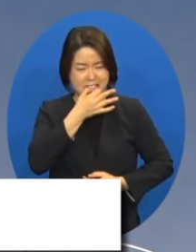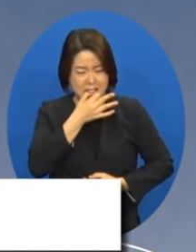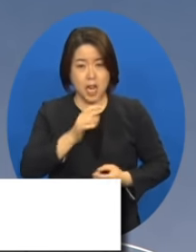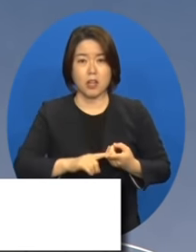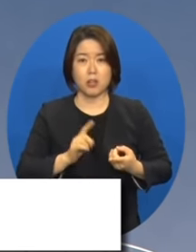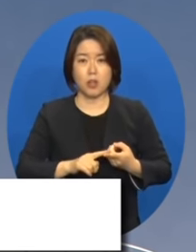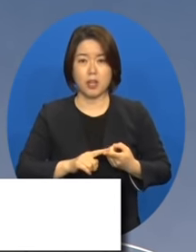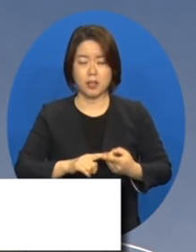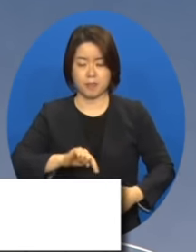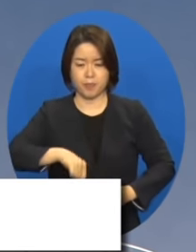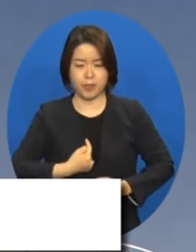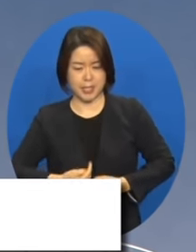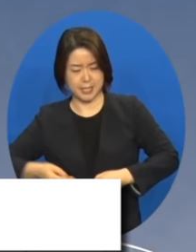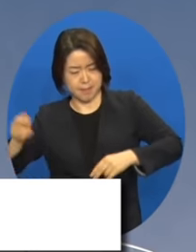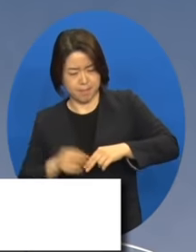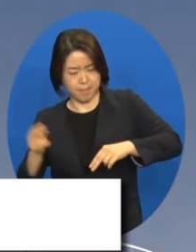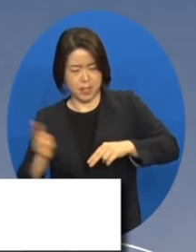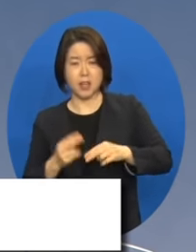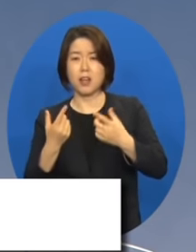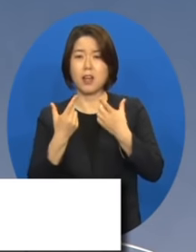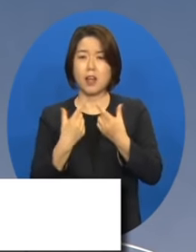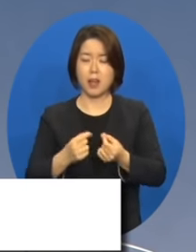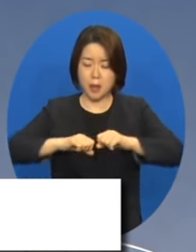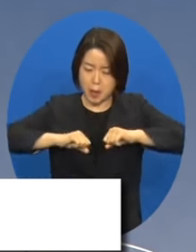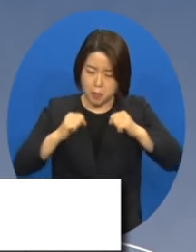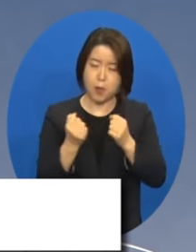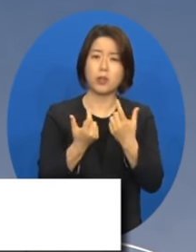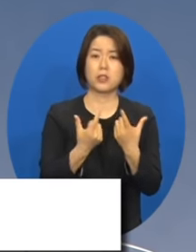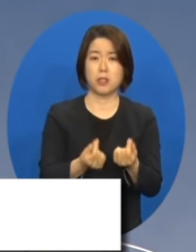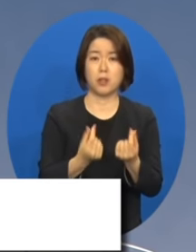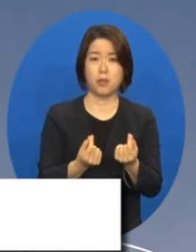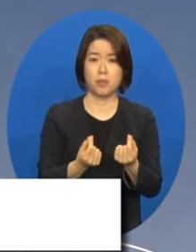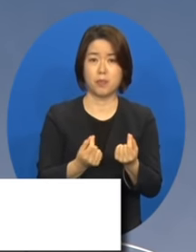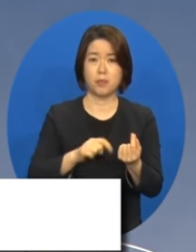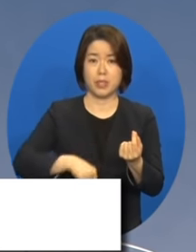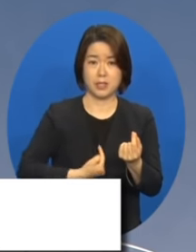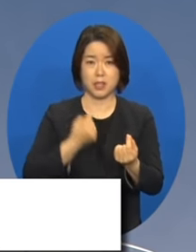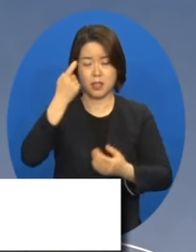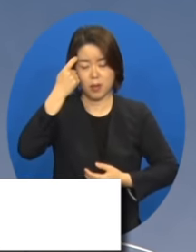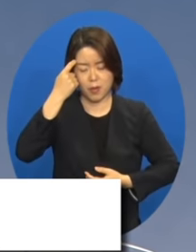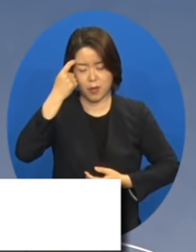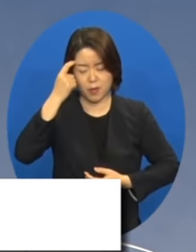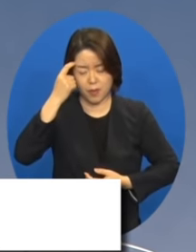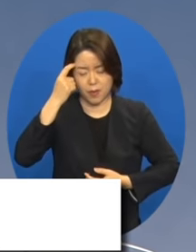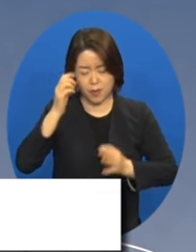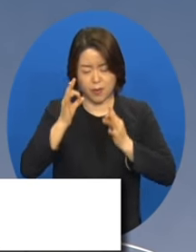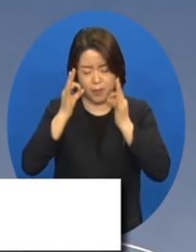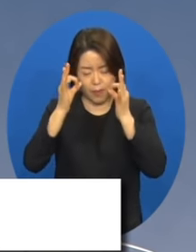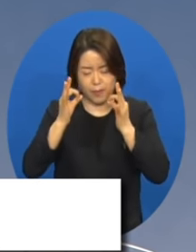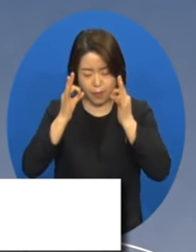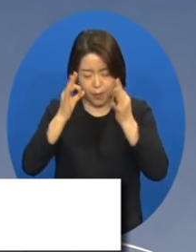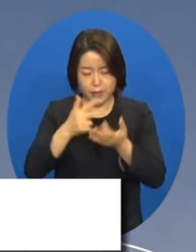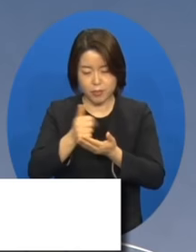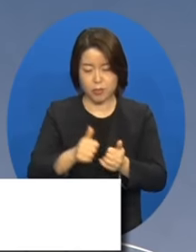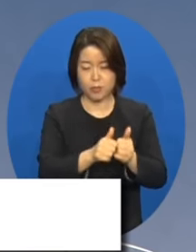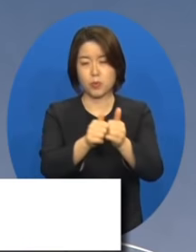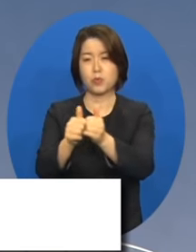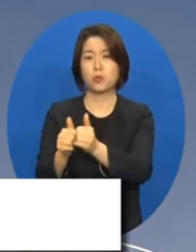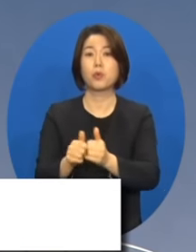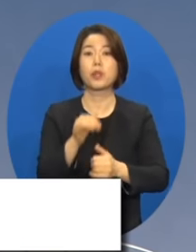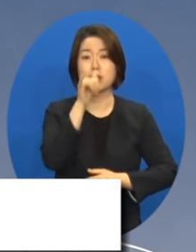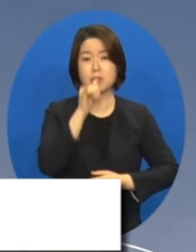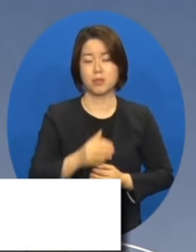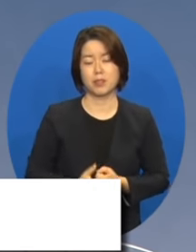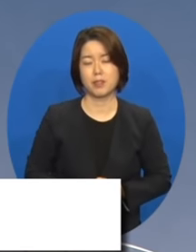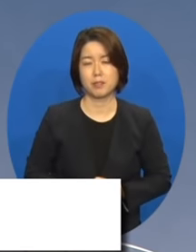마치 자기 몸을 쳐서 복종하는 것처럼 그렇게 자기는 주님과 동행했던 이 17절에